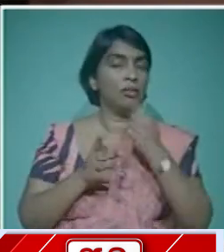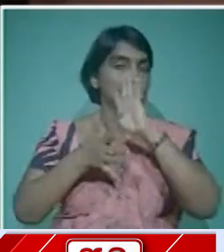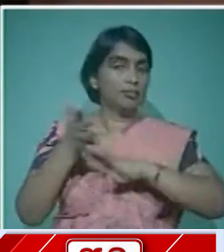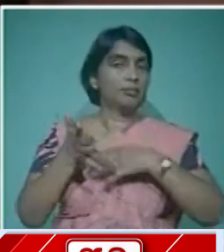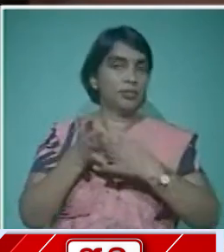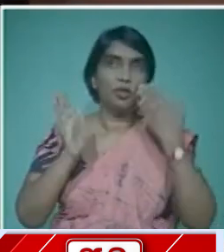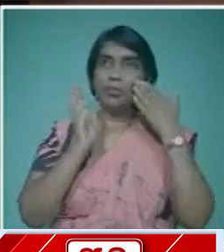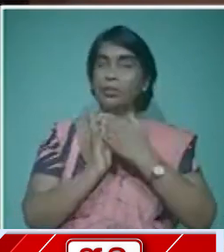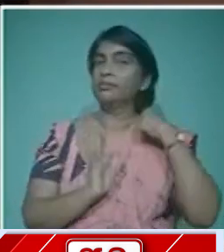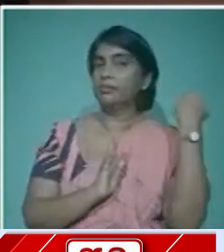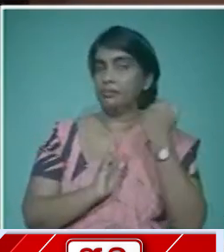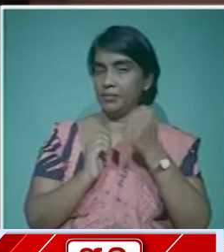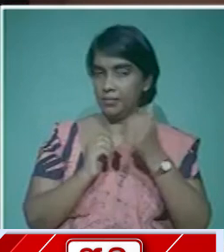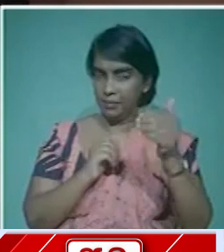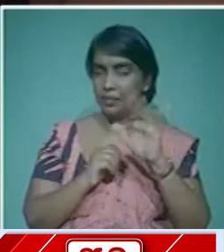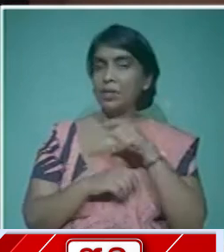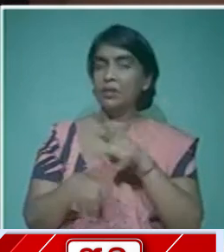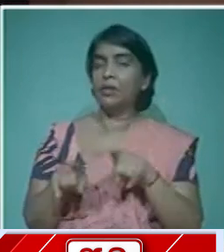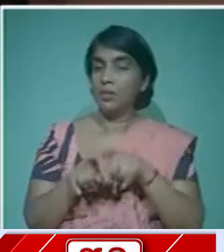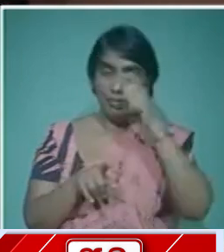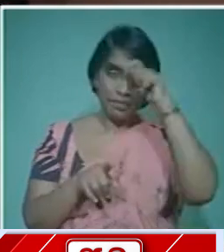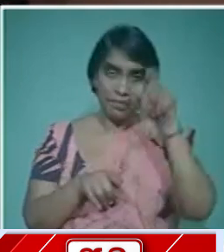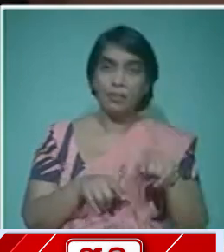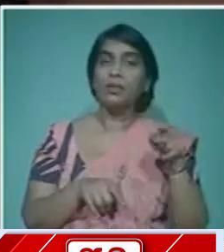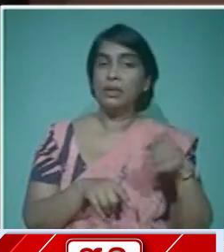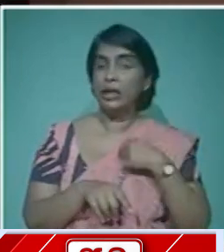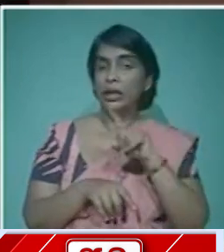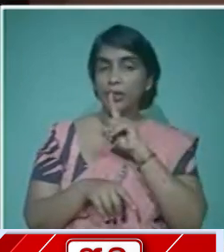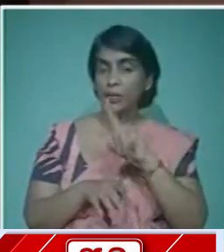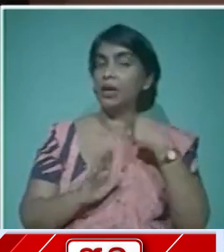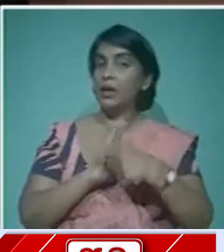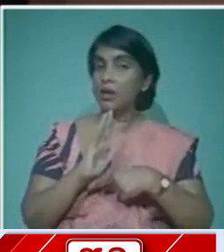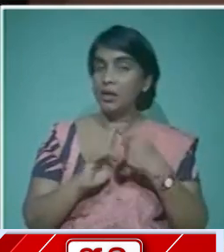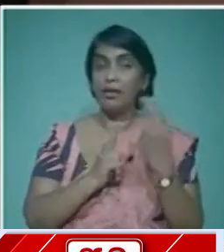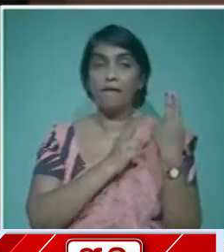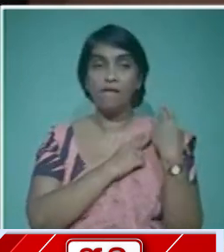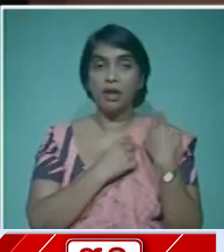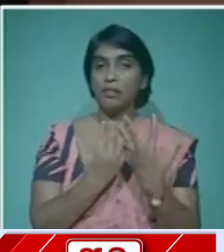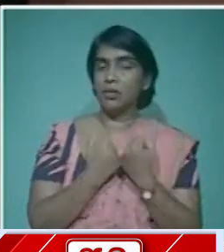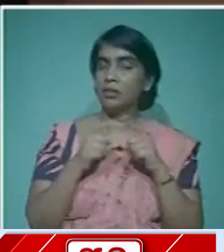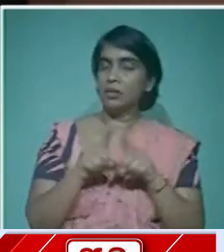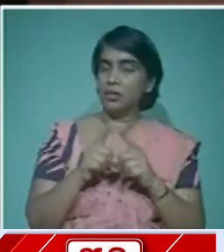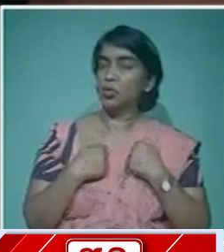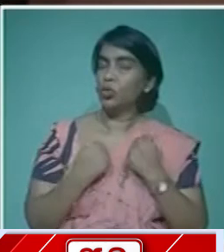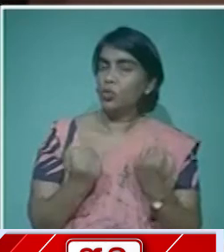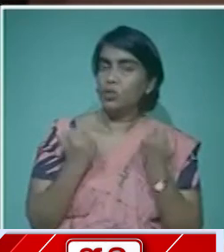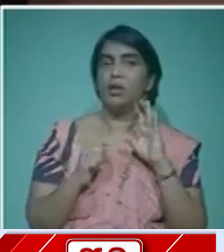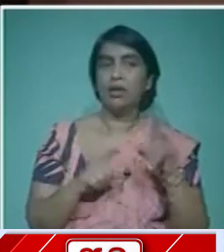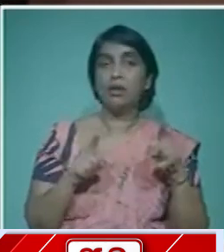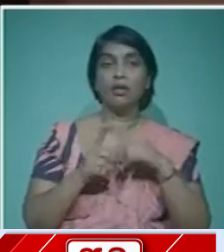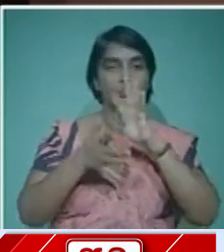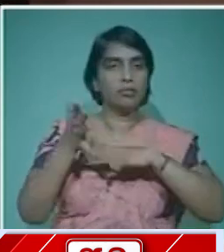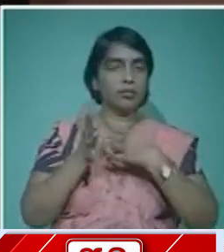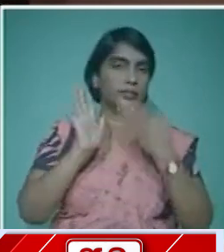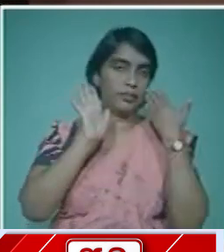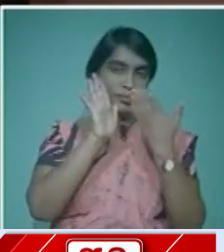අයවැලේකණ ඉදිරිපත් කරන්න සිද්ධ වෙලා තියෙන්නේ. ඒ නිසා එතුමා මං කිව්වේ රටේ වගකීම් බාරගත්ත වාගේම ධෛර්යයෙන් යුතුව මේ අයවැලේකණ